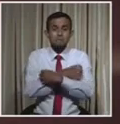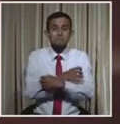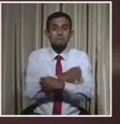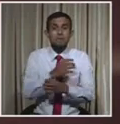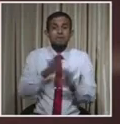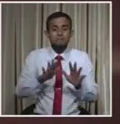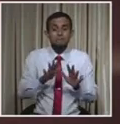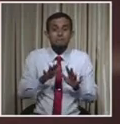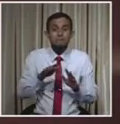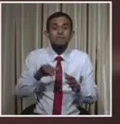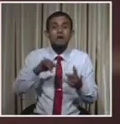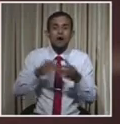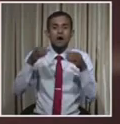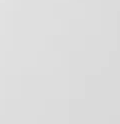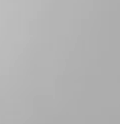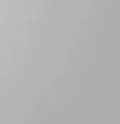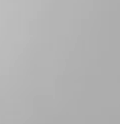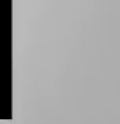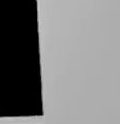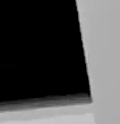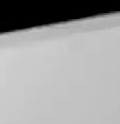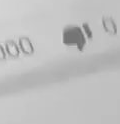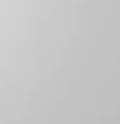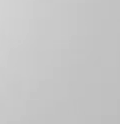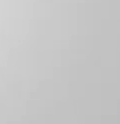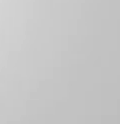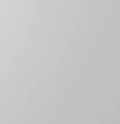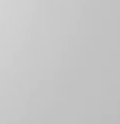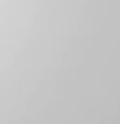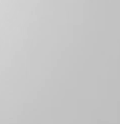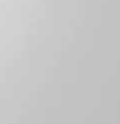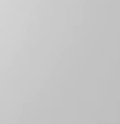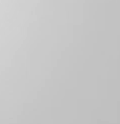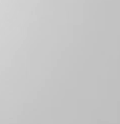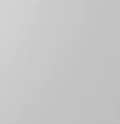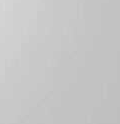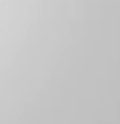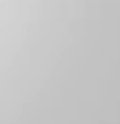සජබේ කණ්ඩායමට තමයි මම මේ ටික කියන්නේ කියමි මගේ වචන ටික අමාරුයි